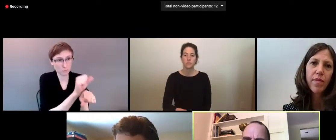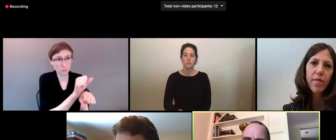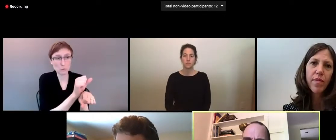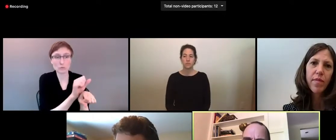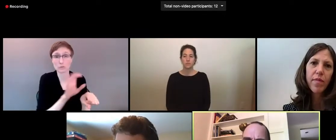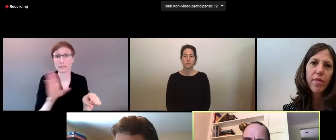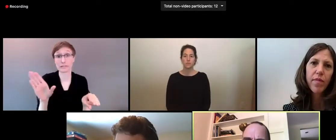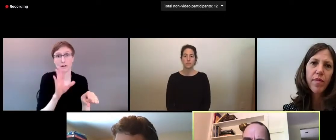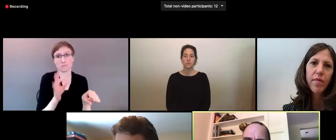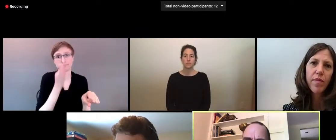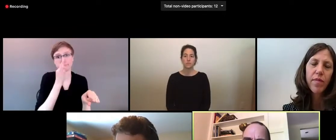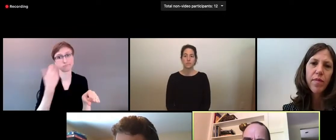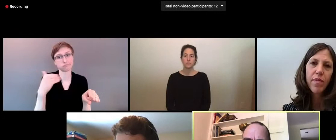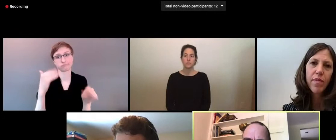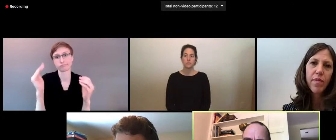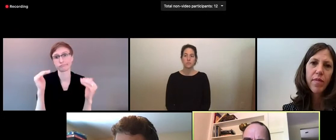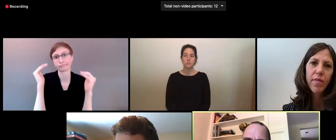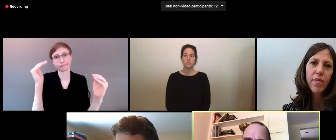credit for